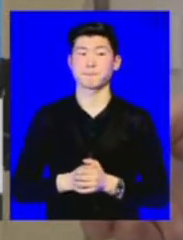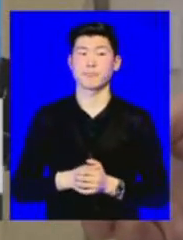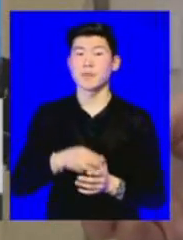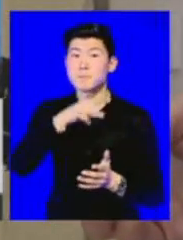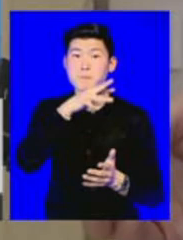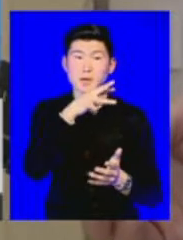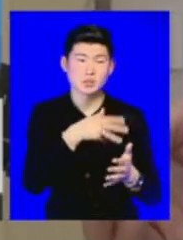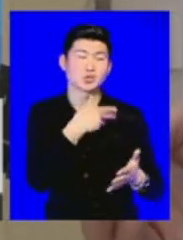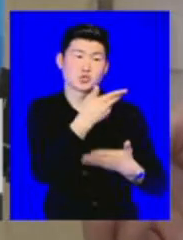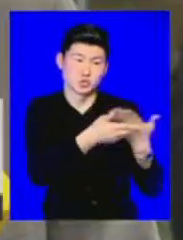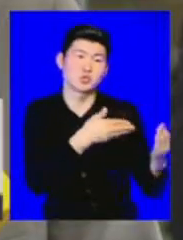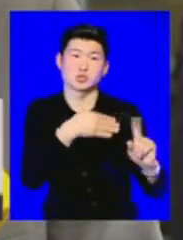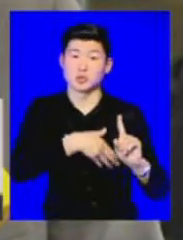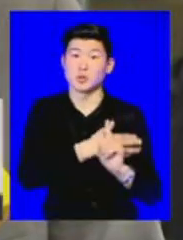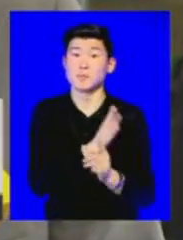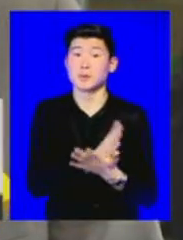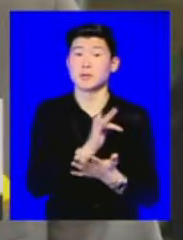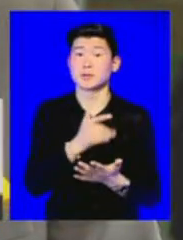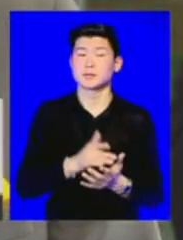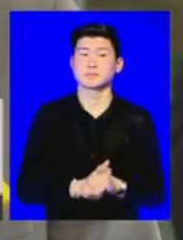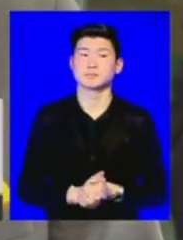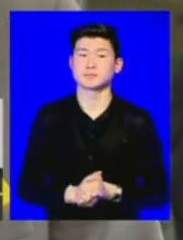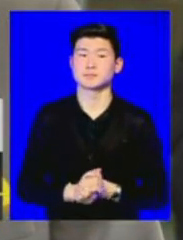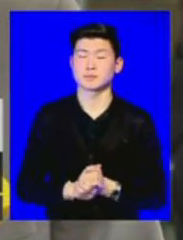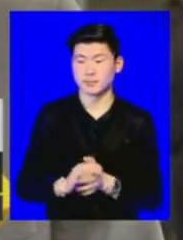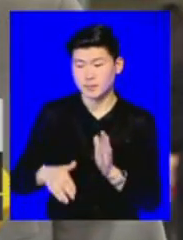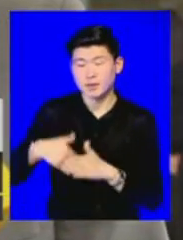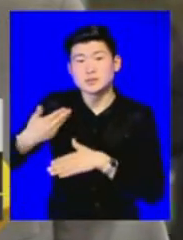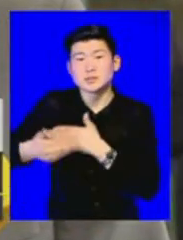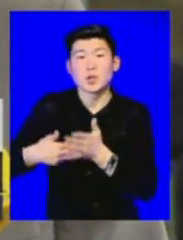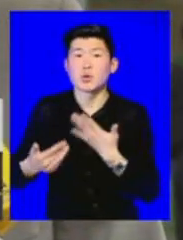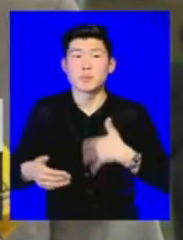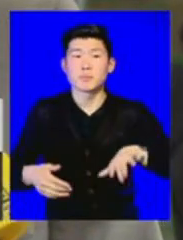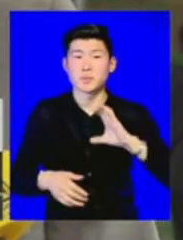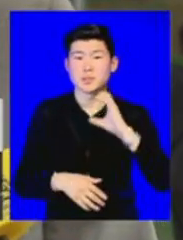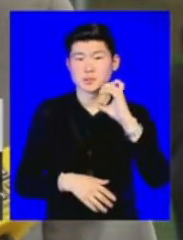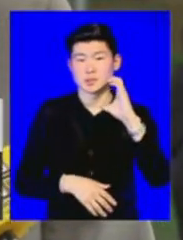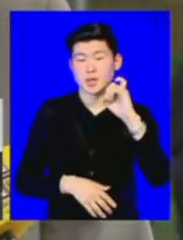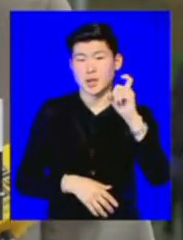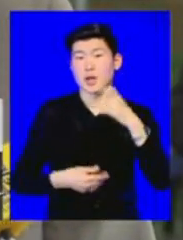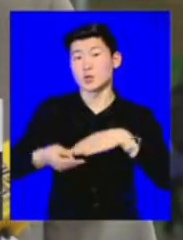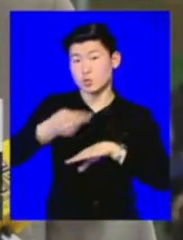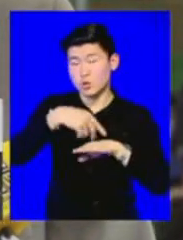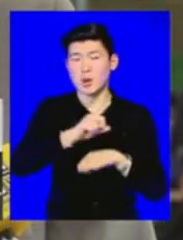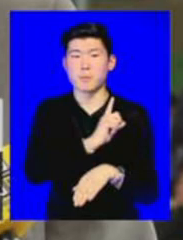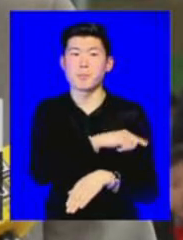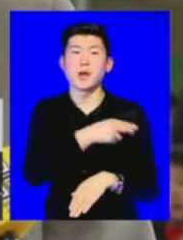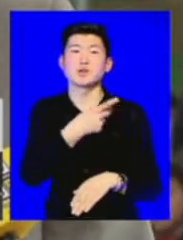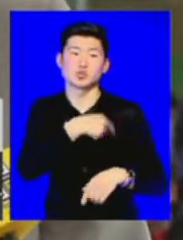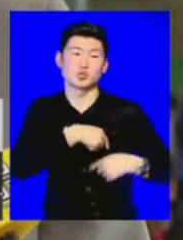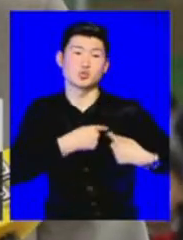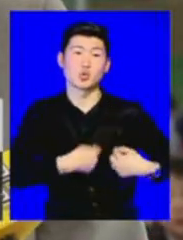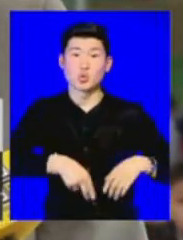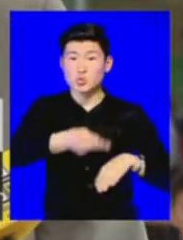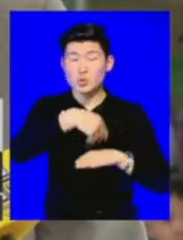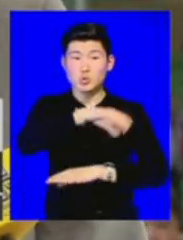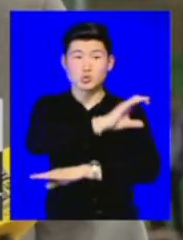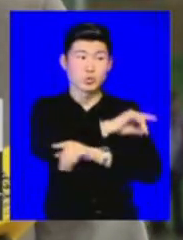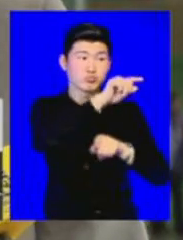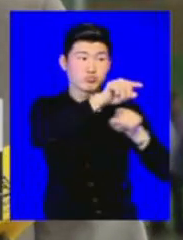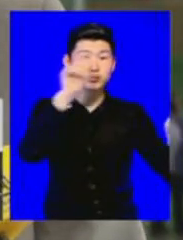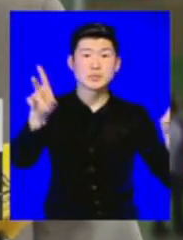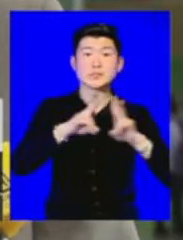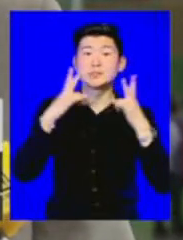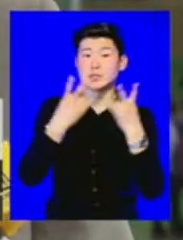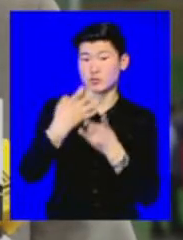мэдээллүүдтэй өгөө дамжигдаад явчихдаг. Цаашлаад бид одоо сонгон харахын дүүргүүдээр баян зүрх дүүргүүдээр их сургуулиудаар болоод нийтийн өмчлөлтөө